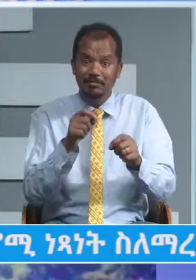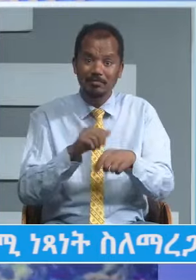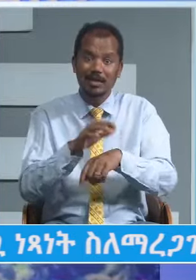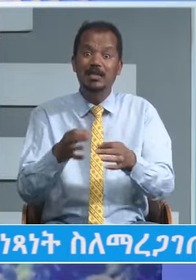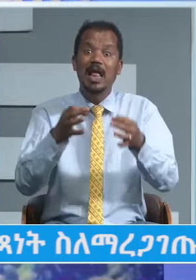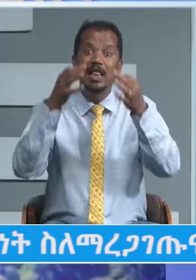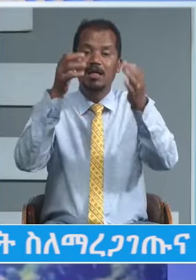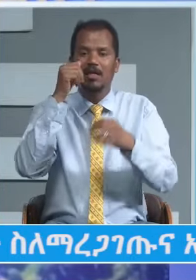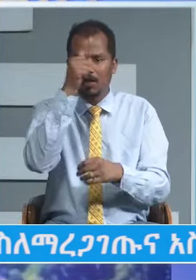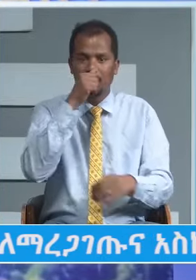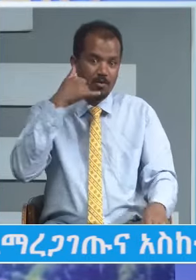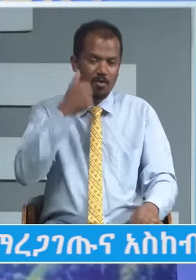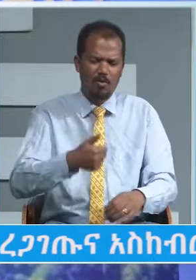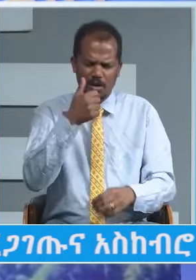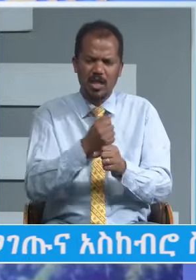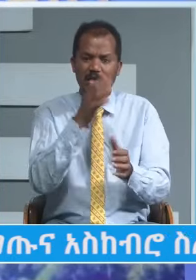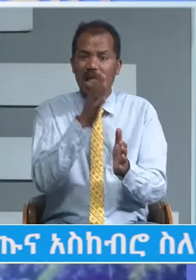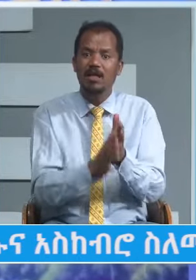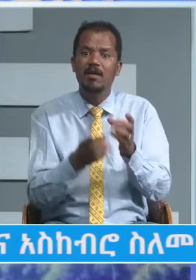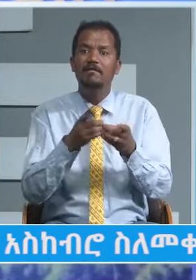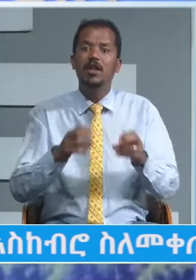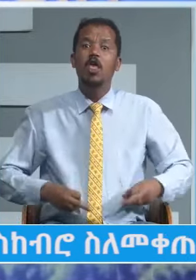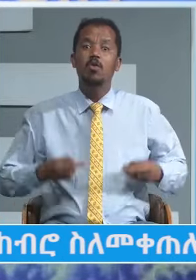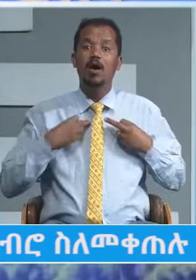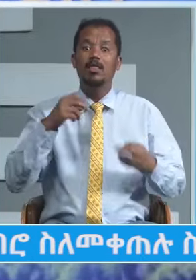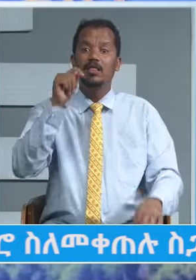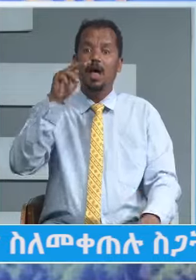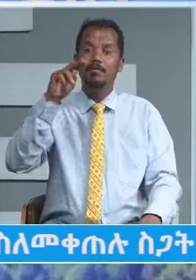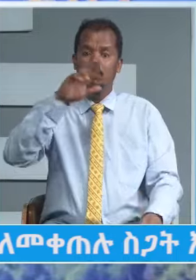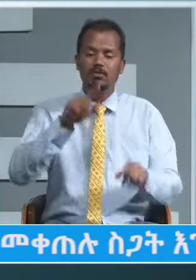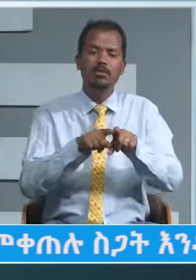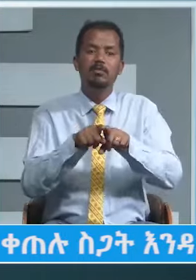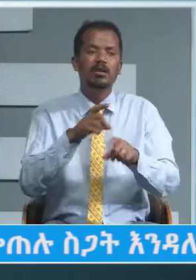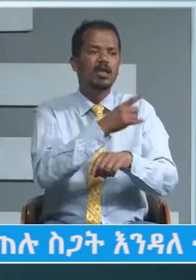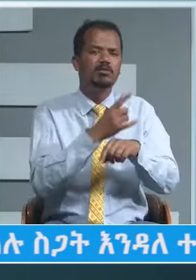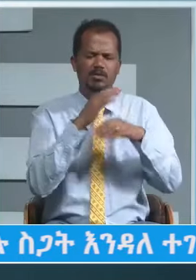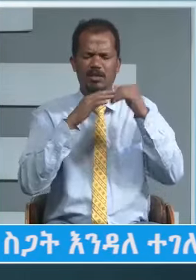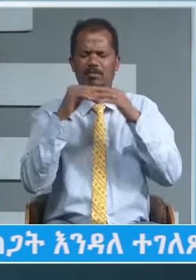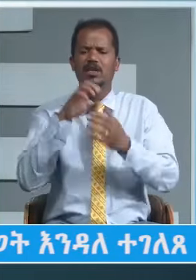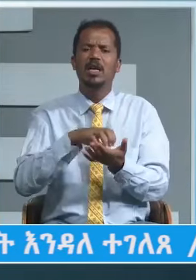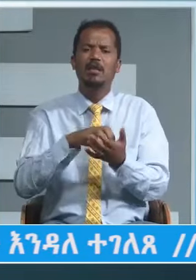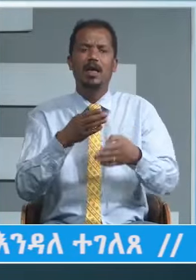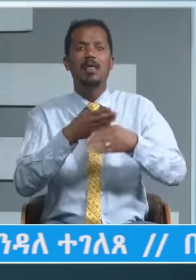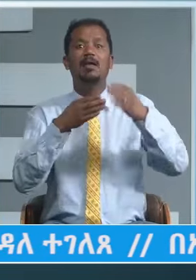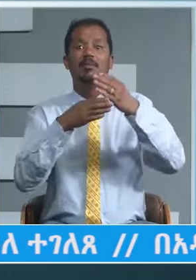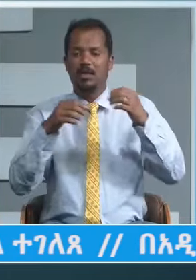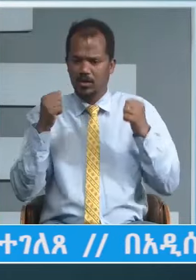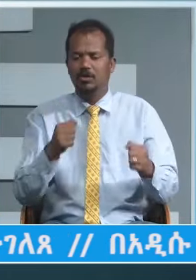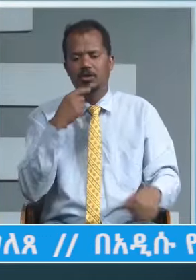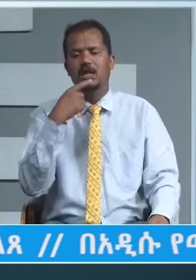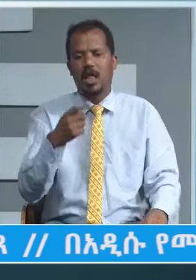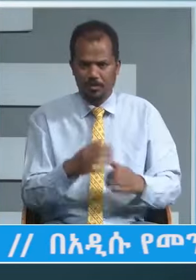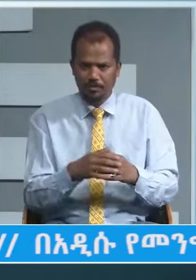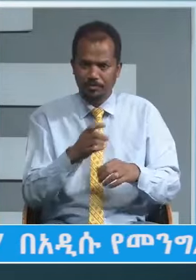ወቅት መልእክት ያስተላለፉት የኢትዮ ቴሌኮም ዋና ስራ አስፈጻሚ ፍሬህይወት ታምሩ ስምምነቱ ለዜጎች የተመቸ ከተማ ለመገንባት